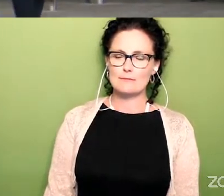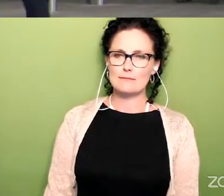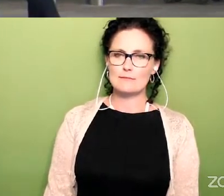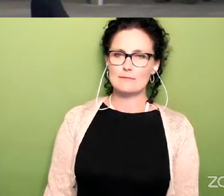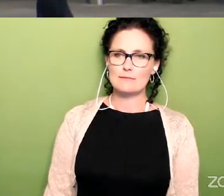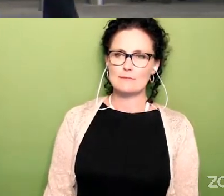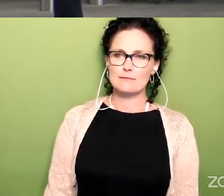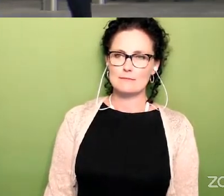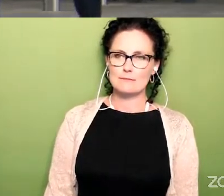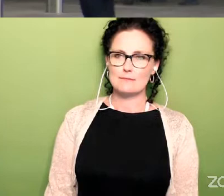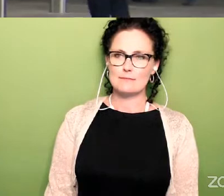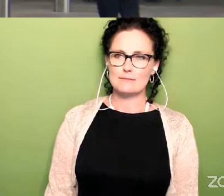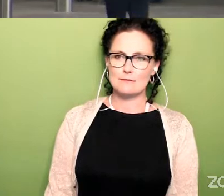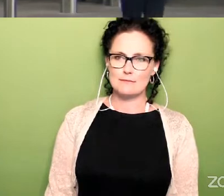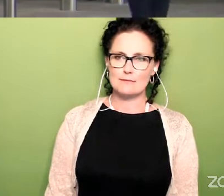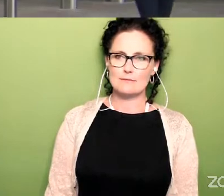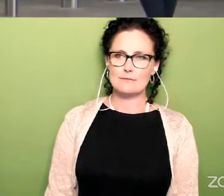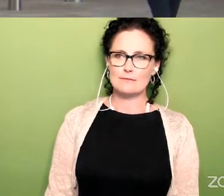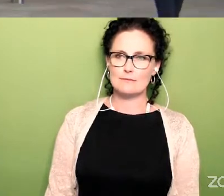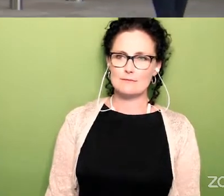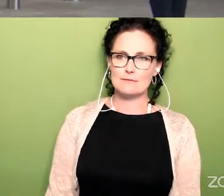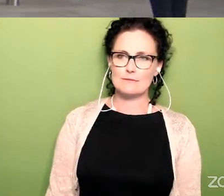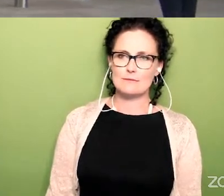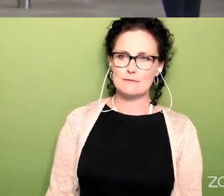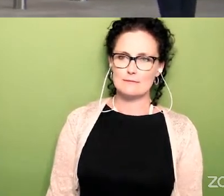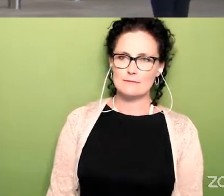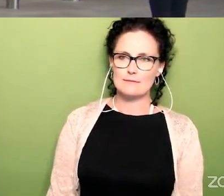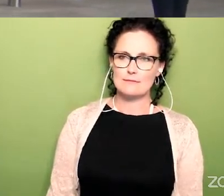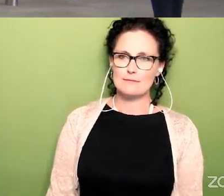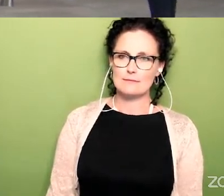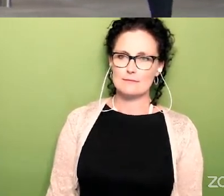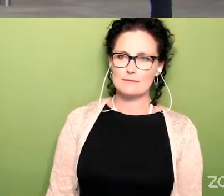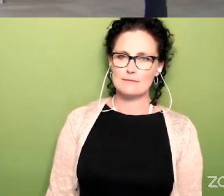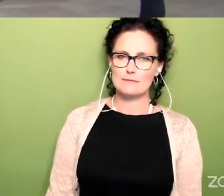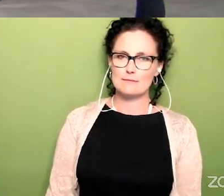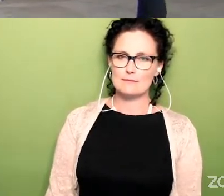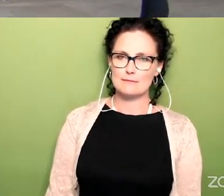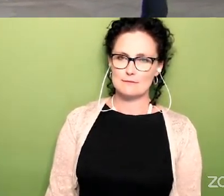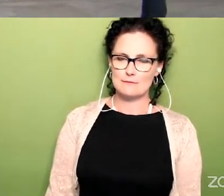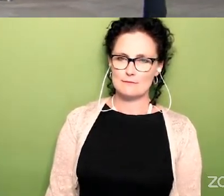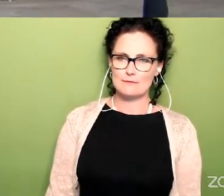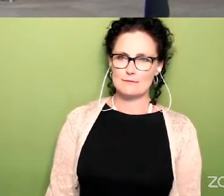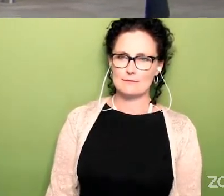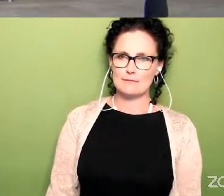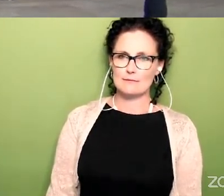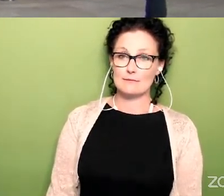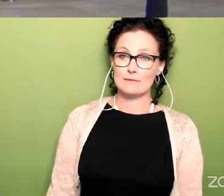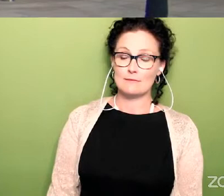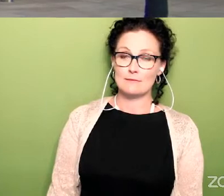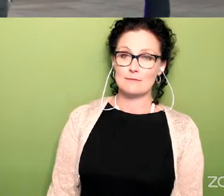गम नहीं है, अगर दुश्मन दुश्मन